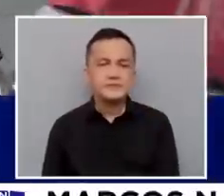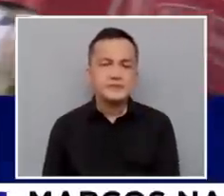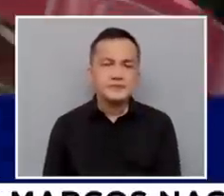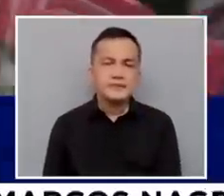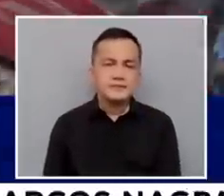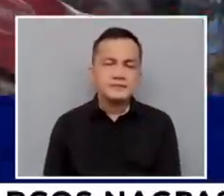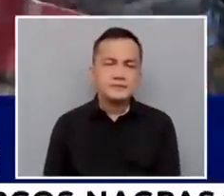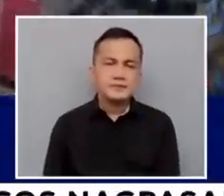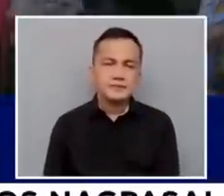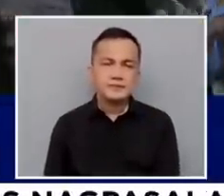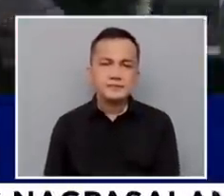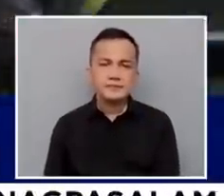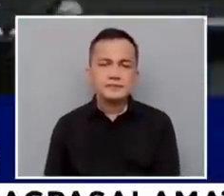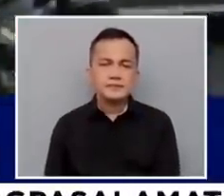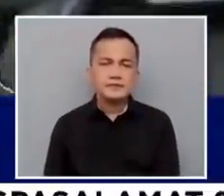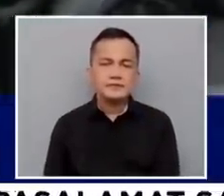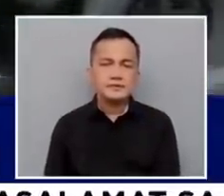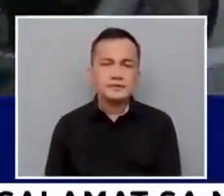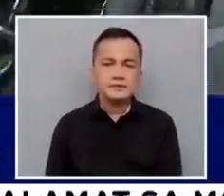lane nga.